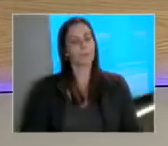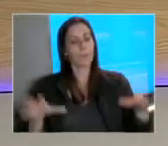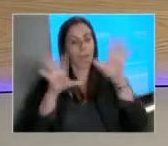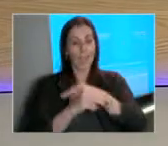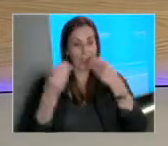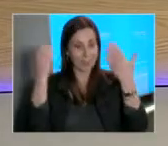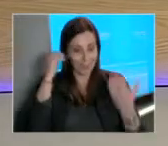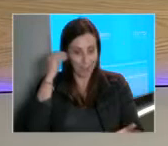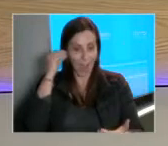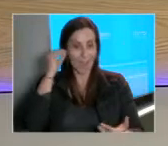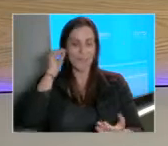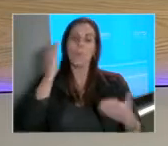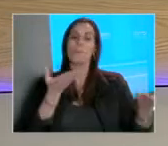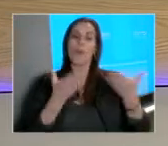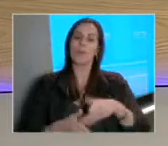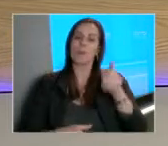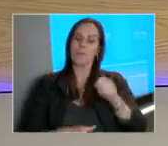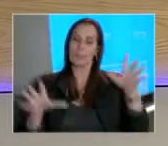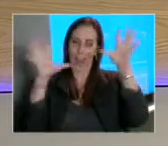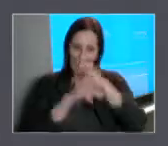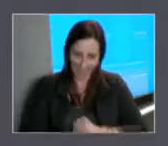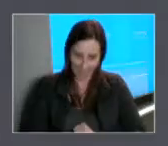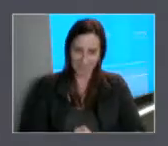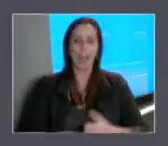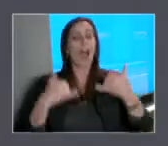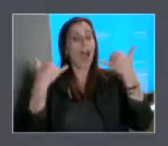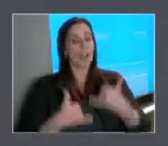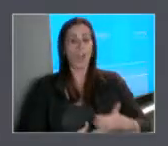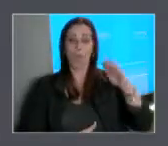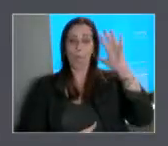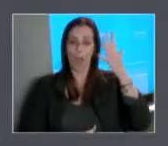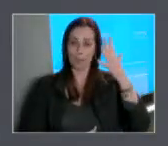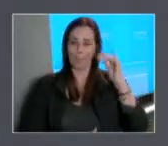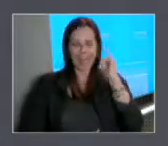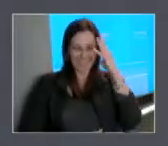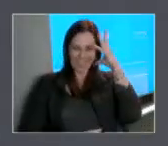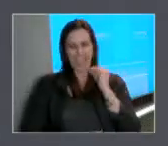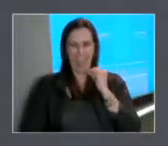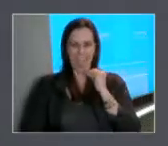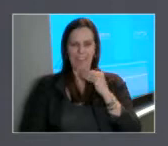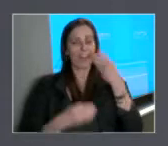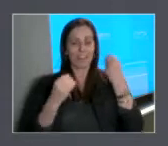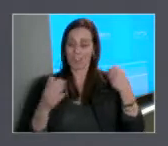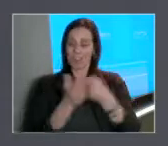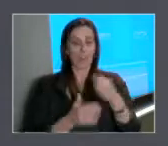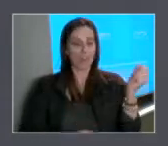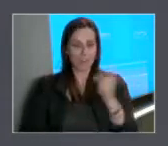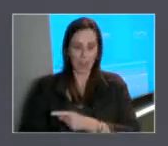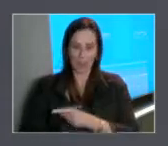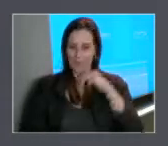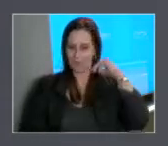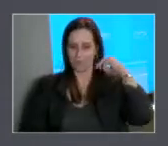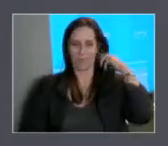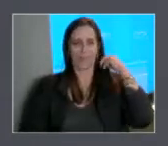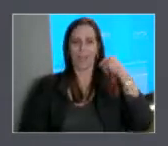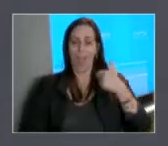ערב טוב וברוכים הבאים למשכן לילה. היום יום חמישי, איזה כיף, עוד מעט סוף שבוע.